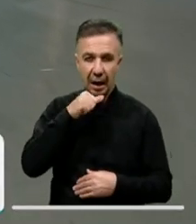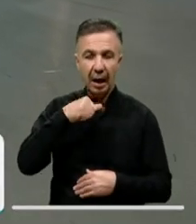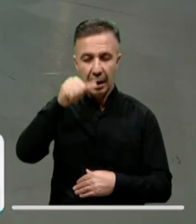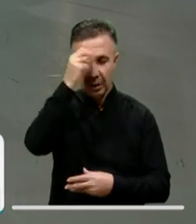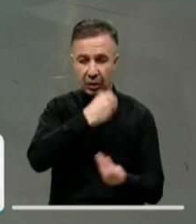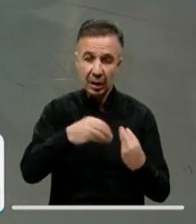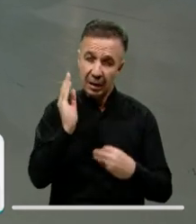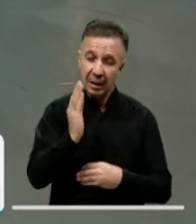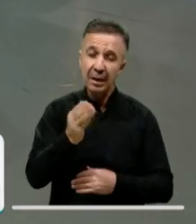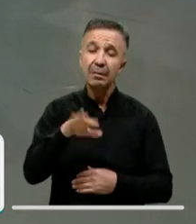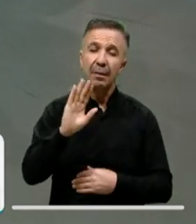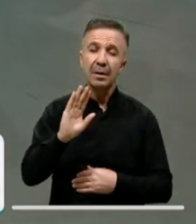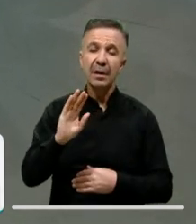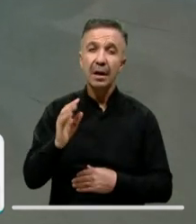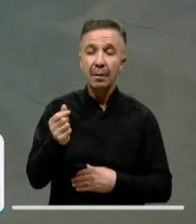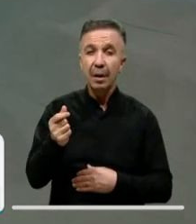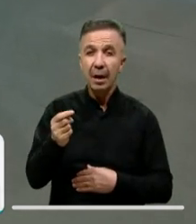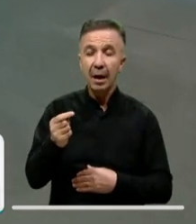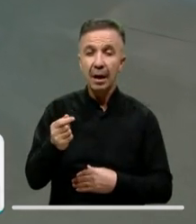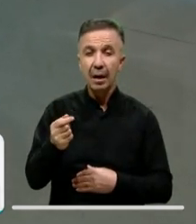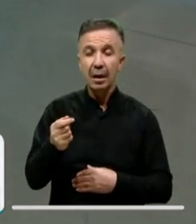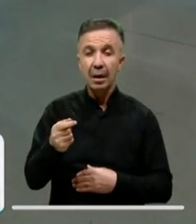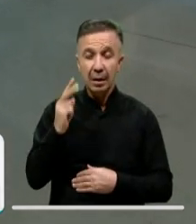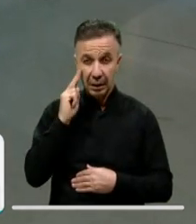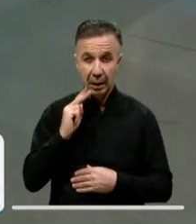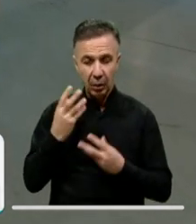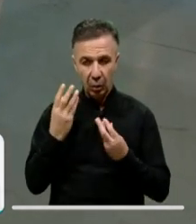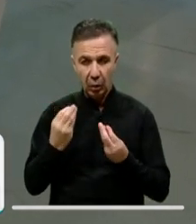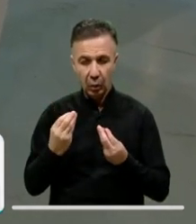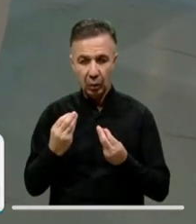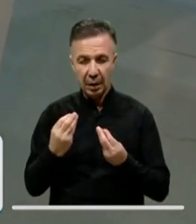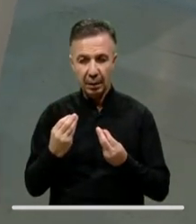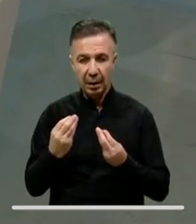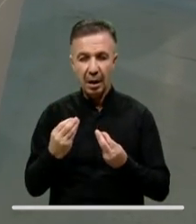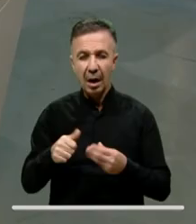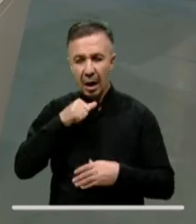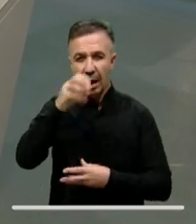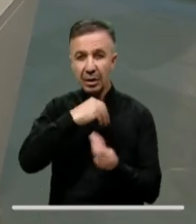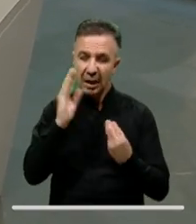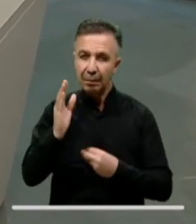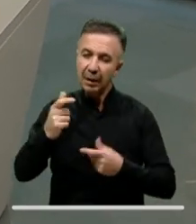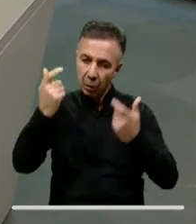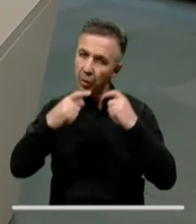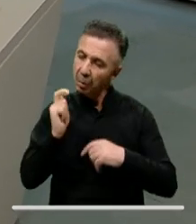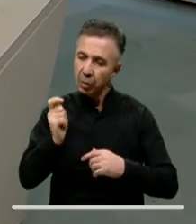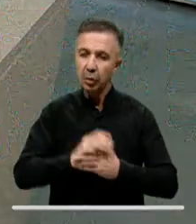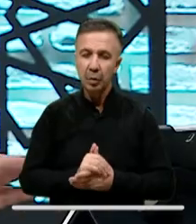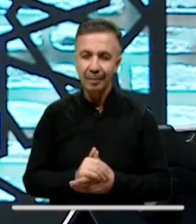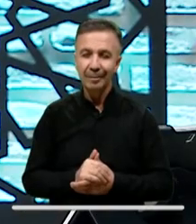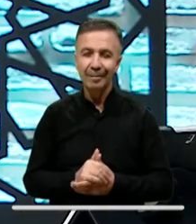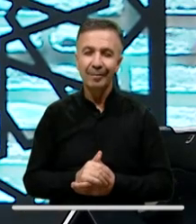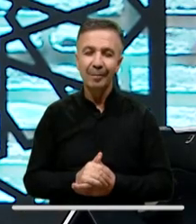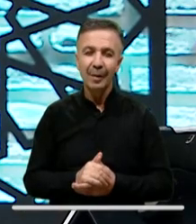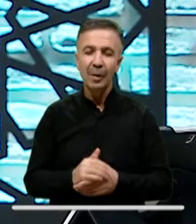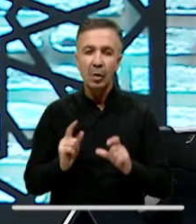gitmemişse o zenginlik döneminde hac yükümlülüğü düşmez. Eyvallah hocam. Şimdi Sümeyye Hanım da bu sorunun benzer